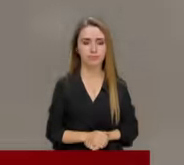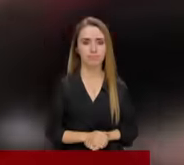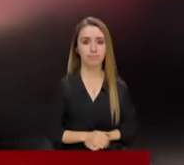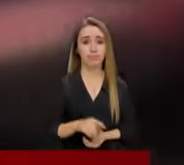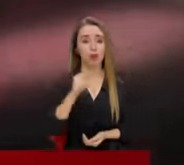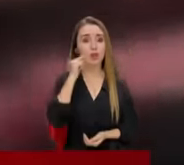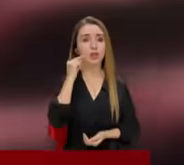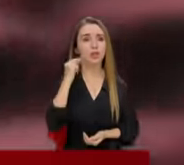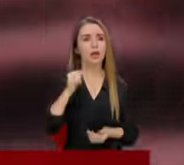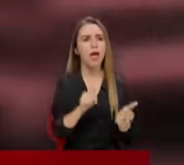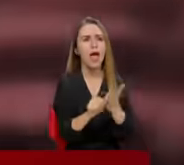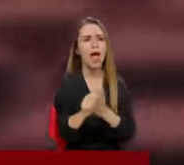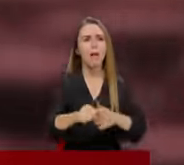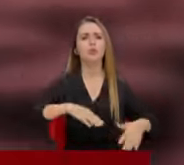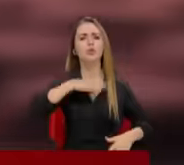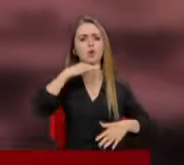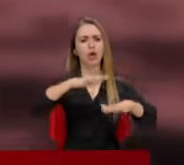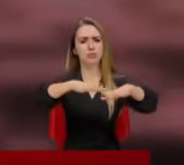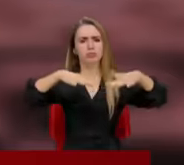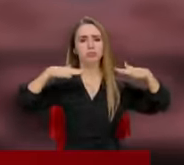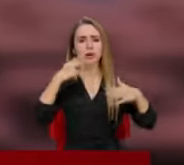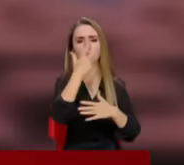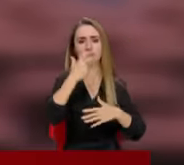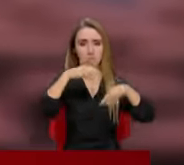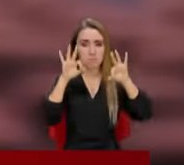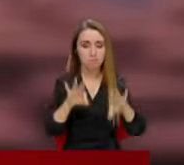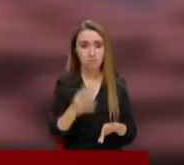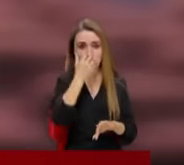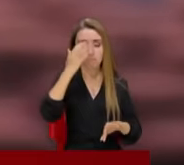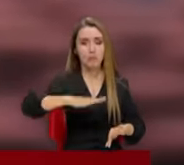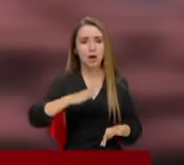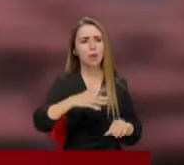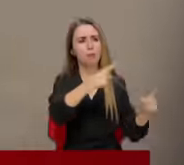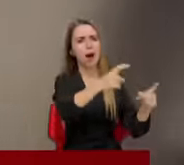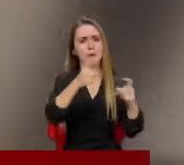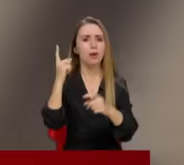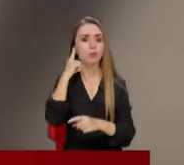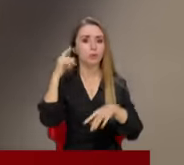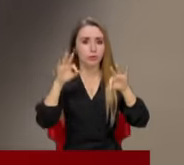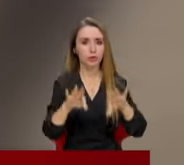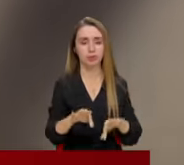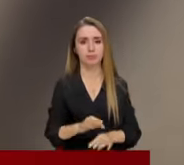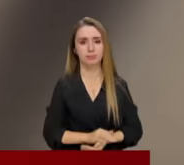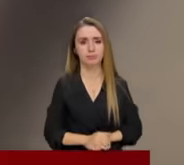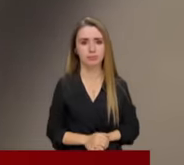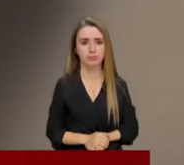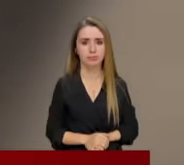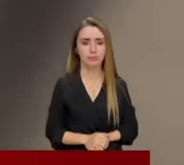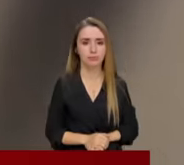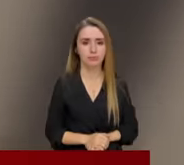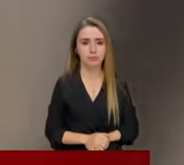Seyirciler salonu neredeyse tamamen doldurmuş, konser saatini bekliyordu. Dışarıdan silah sesleri duyuldu.